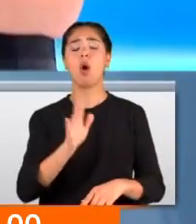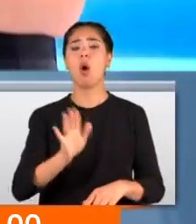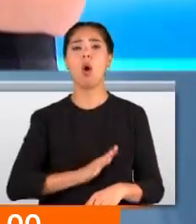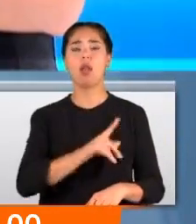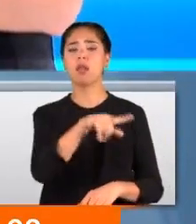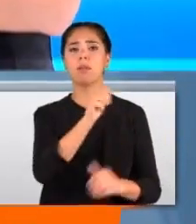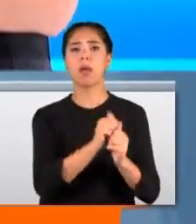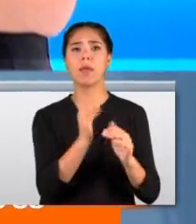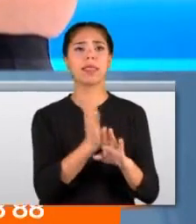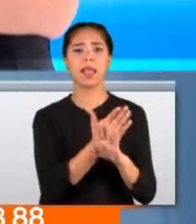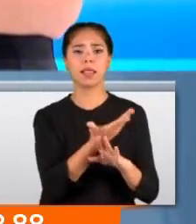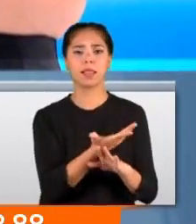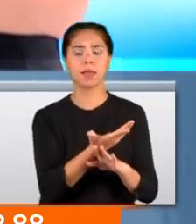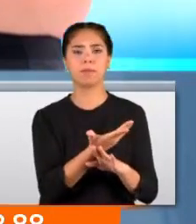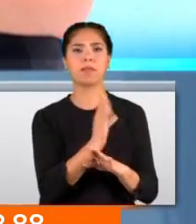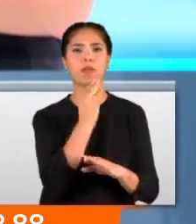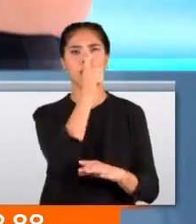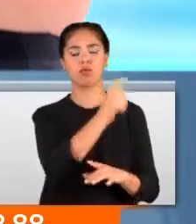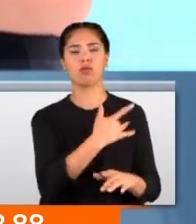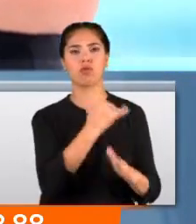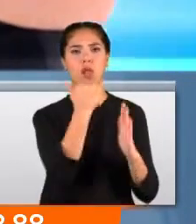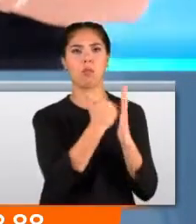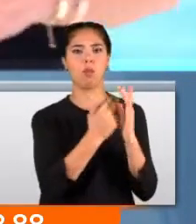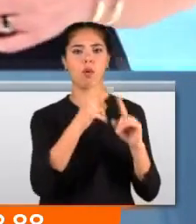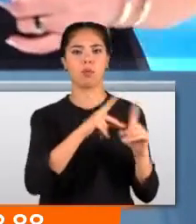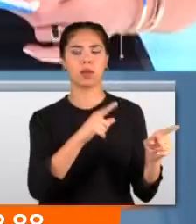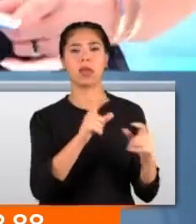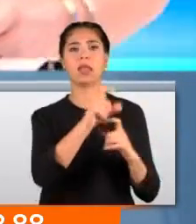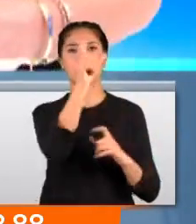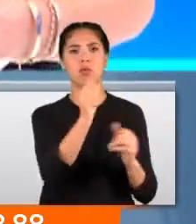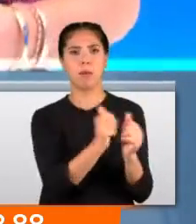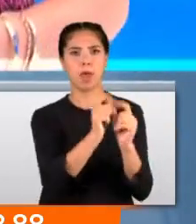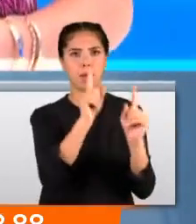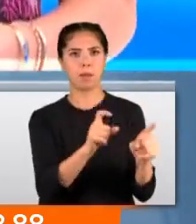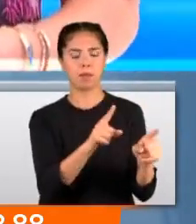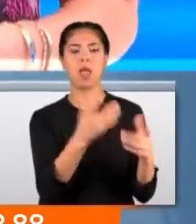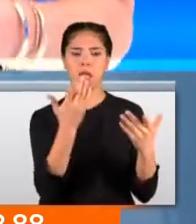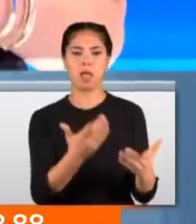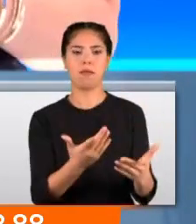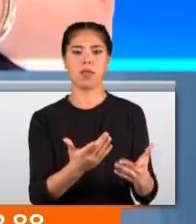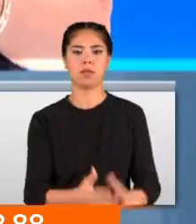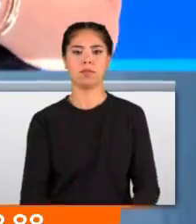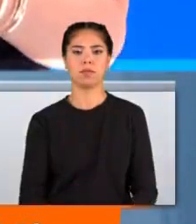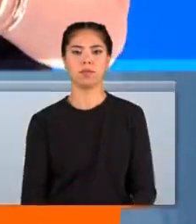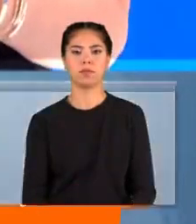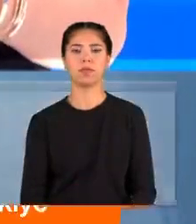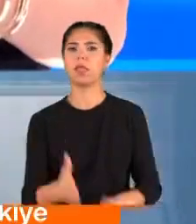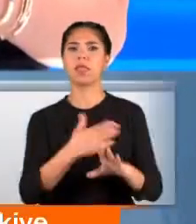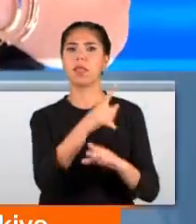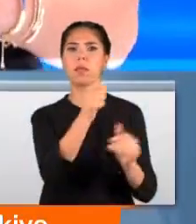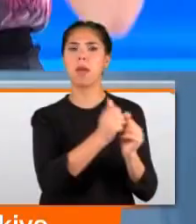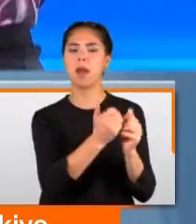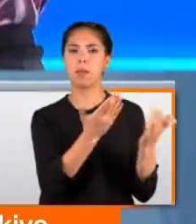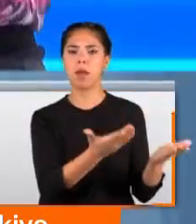Sümeyye'yi kaçırmakla suçlanan genç kadın canlı yayınımıza yayına bağlandı. Sümeyye sizin yanınızda mı? Evet buyurun. Tamam. Yok, niye sizin